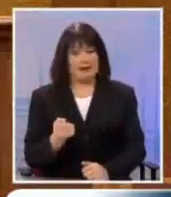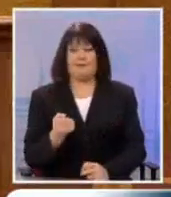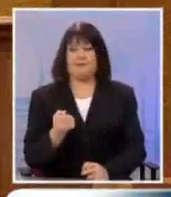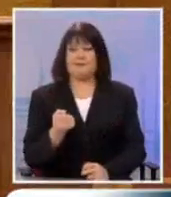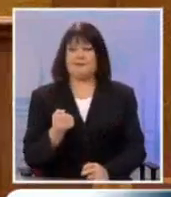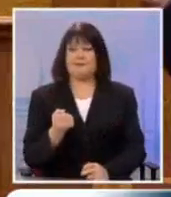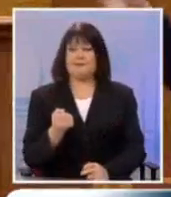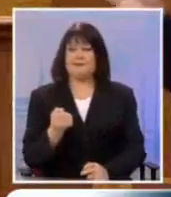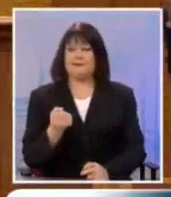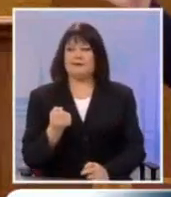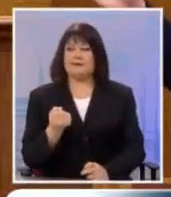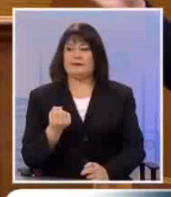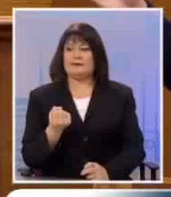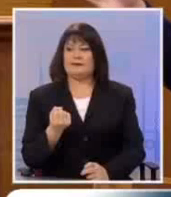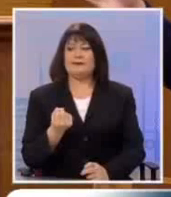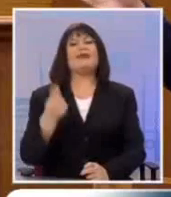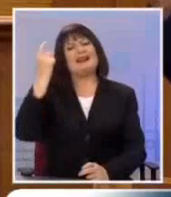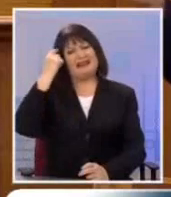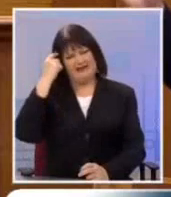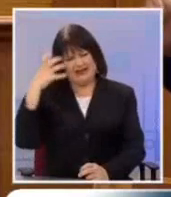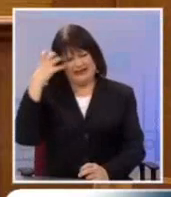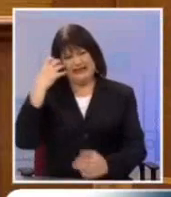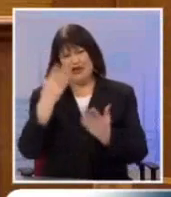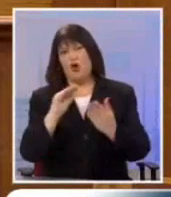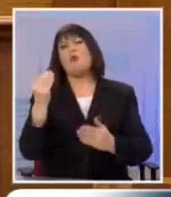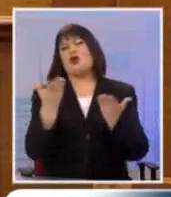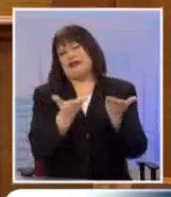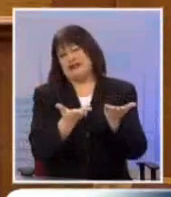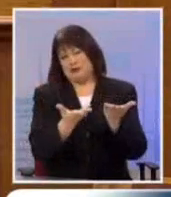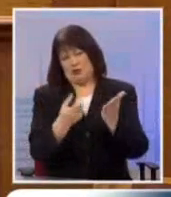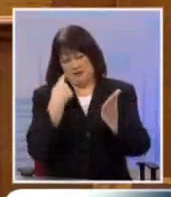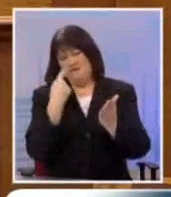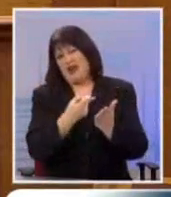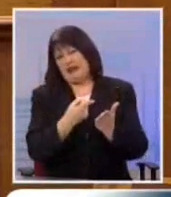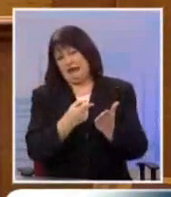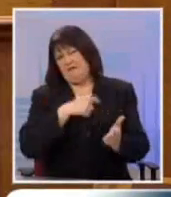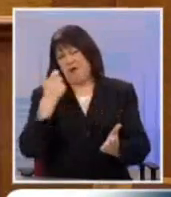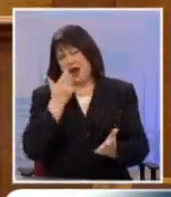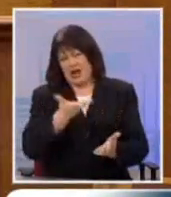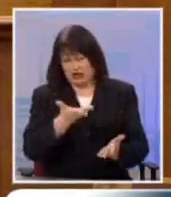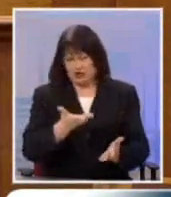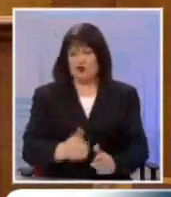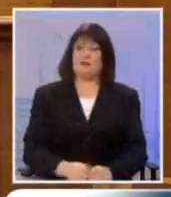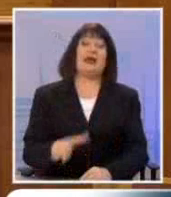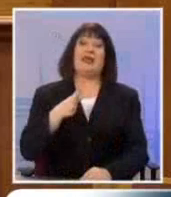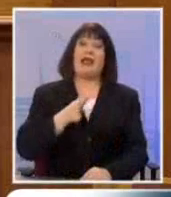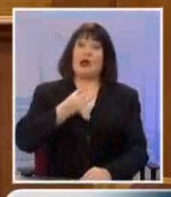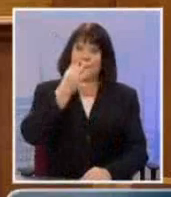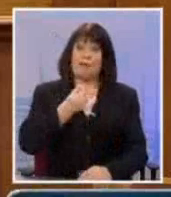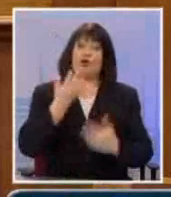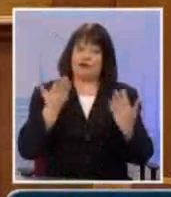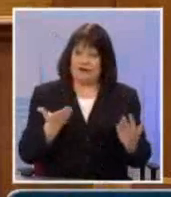Υπάρχει, νομίζω καταλαβαίνετε τι εννοώ για το πολιτισμό που έλεγα λίγο πριν. Θέλω να σας πω το